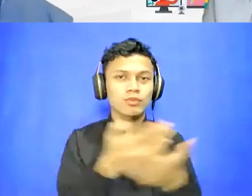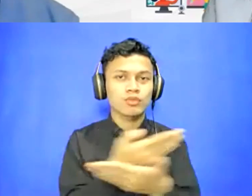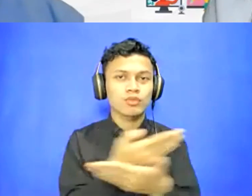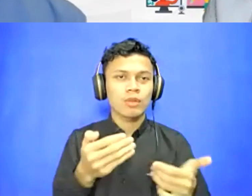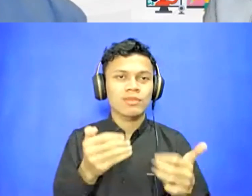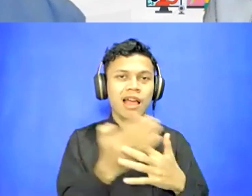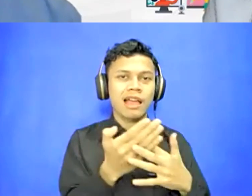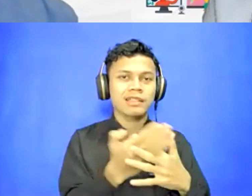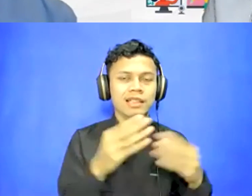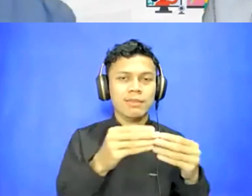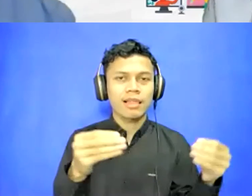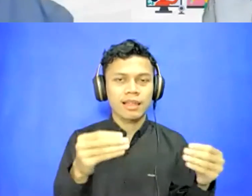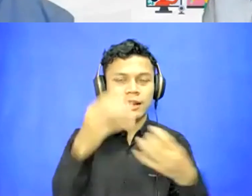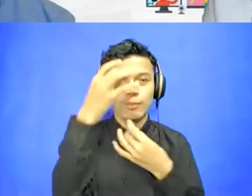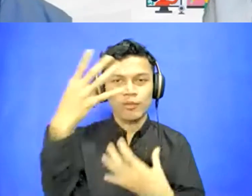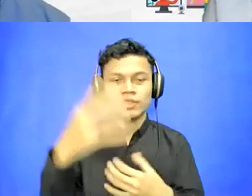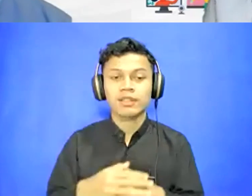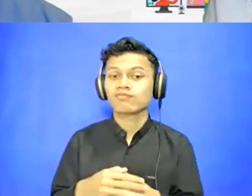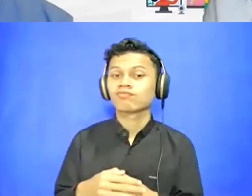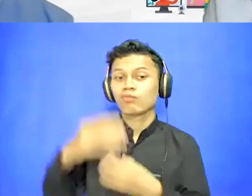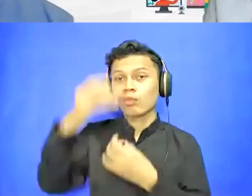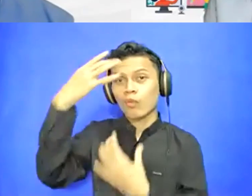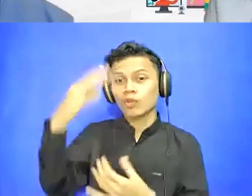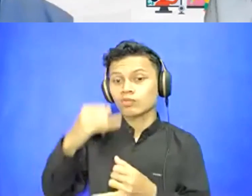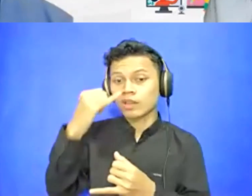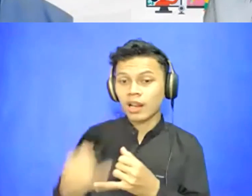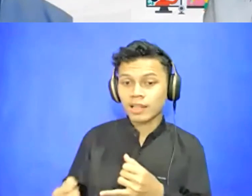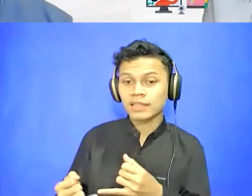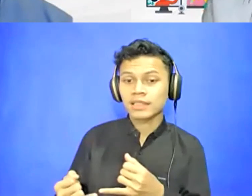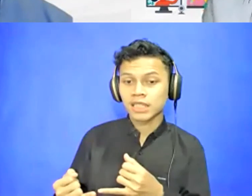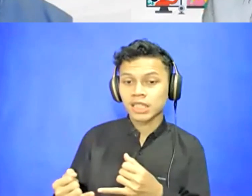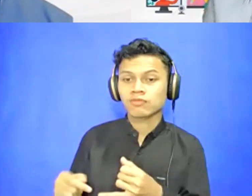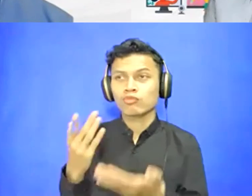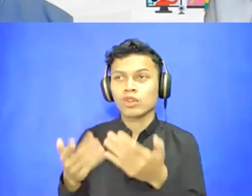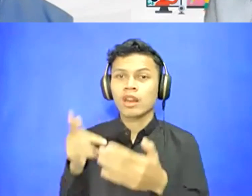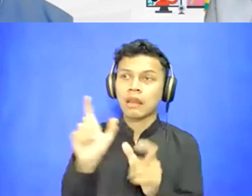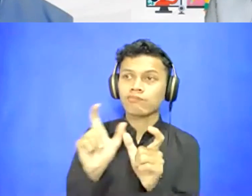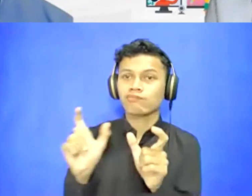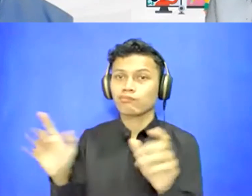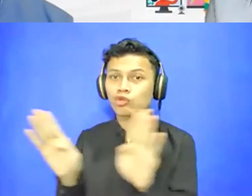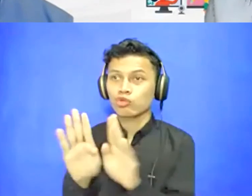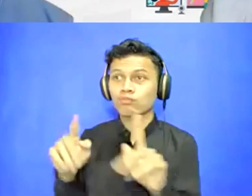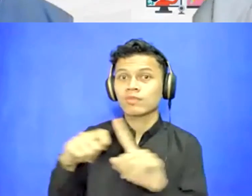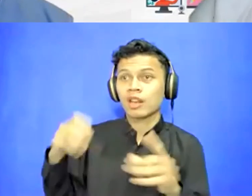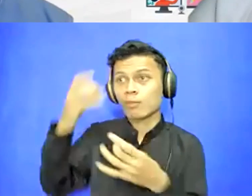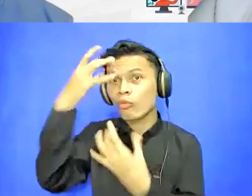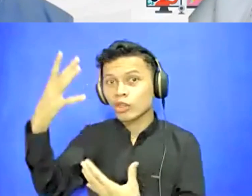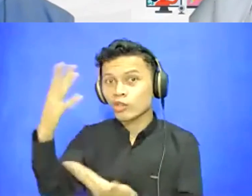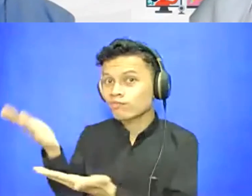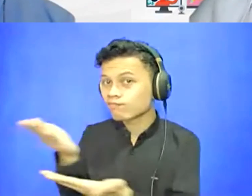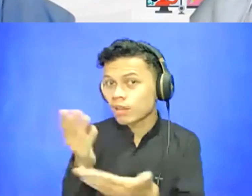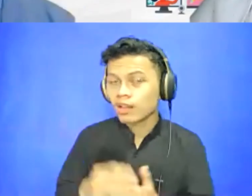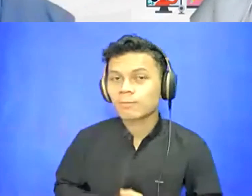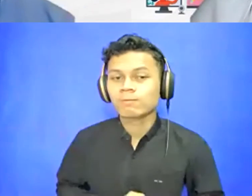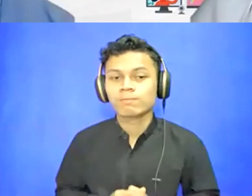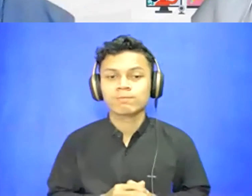Rimmer. Profesor Rimmer, terakhir sebelum kita tutup, apakah ada closing statement dari Profesor Rimmer? Silahkan.